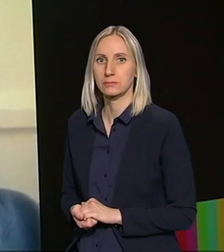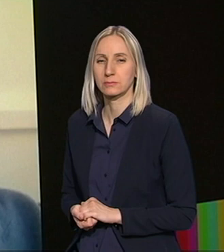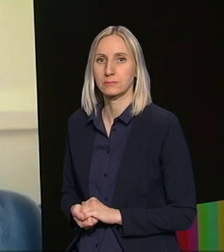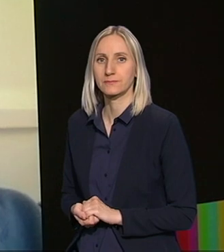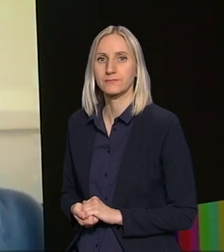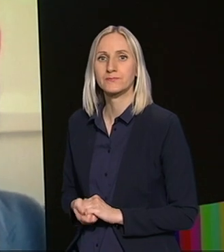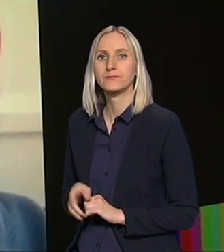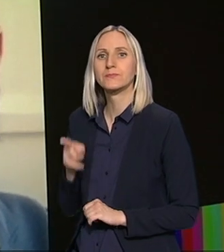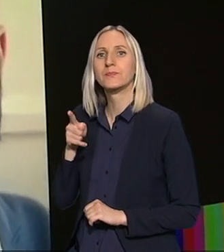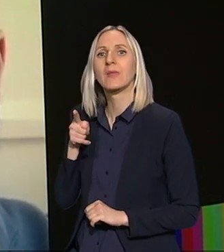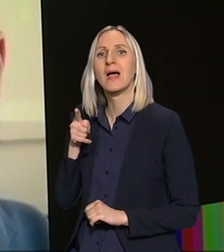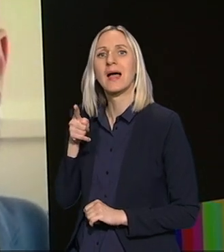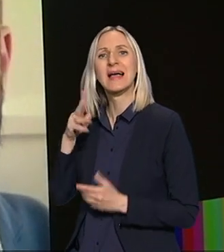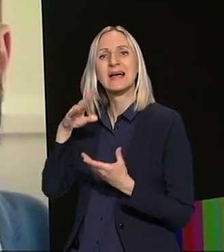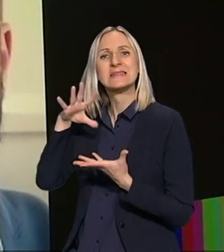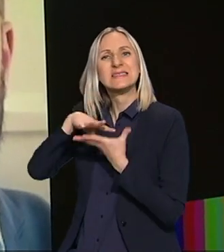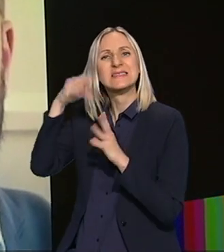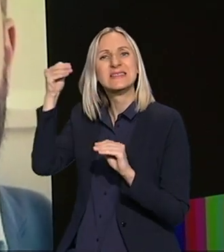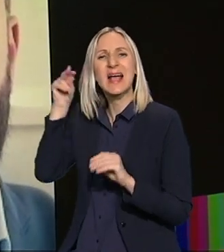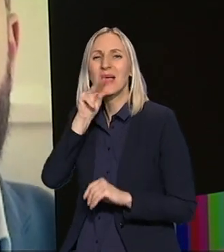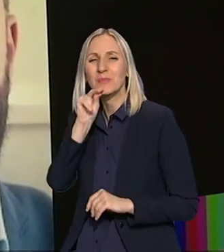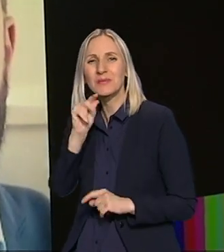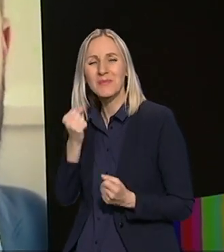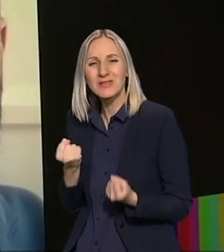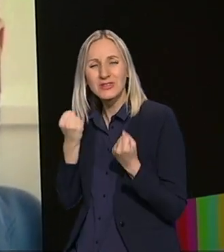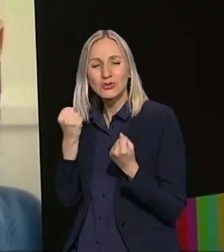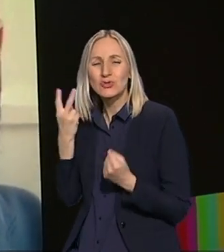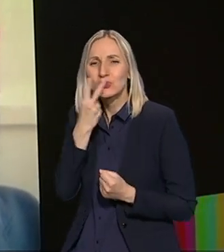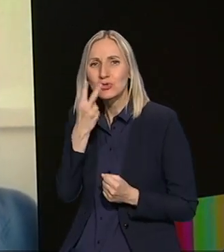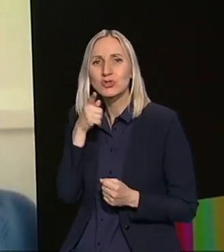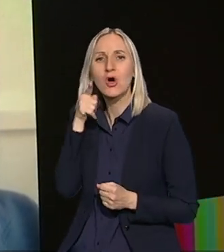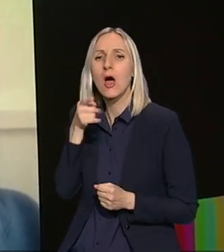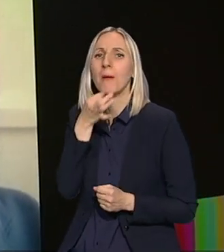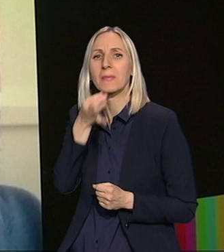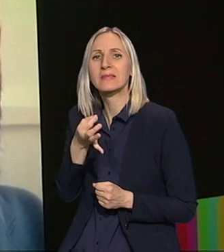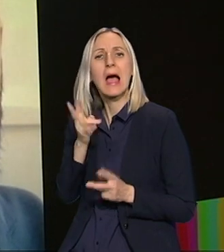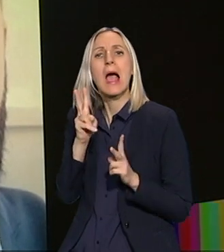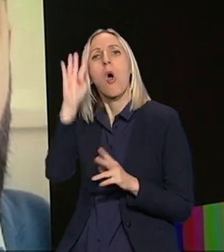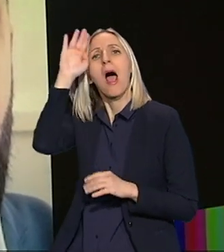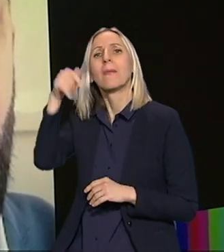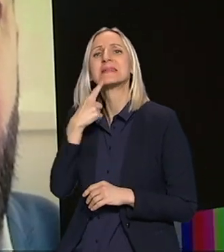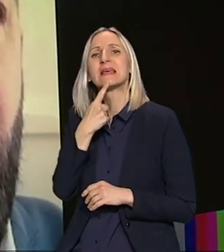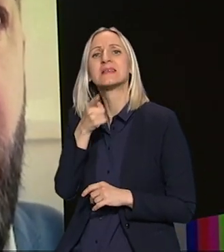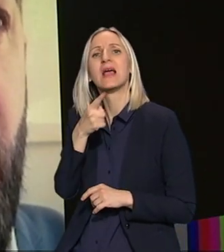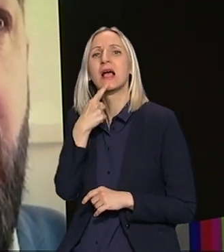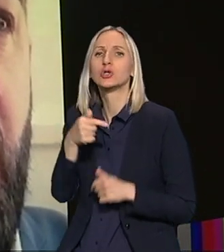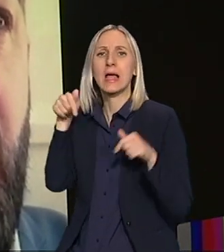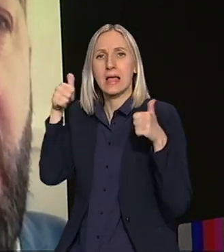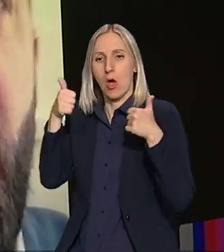kako se kaže, recimo, ovoga leta idem na more, recimo, u Albaniju?